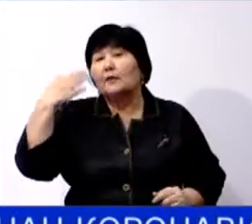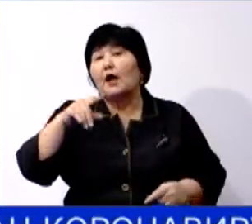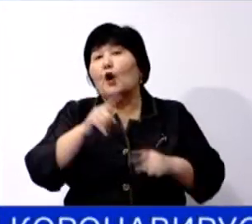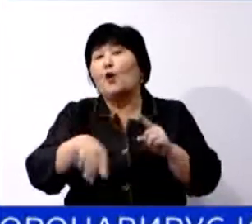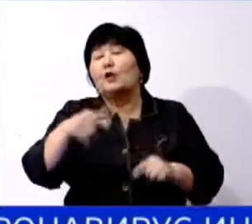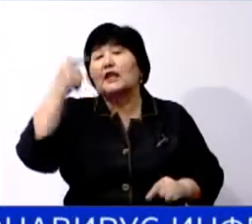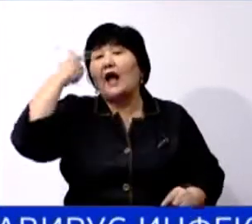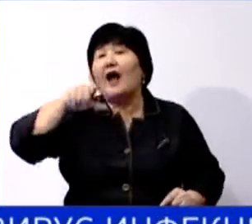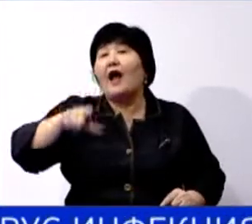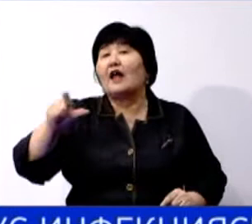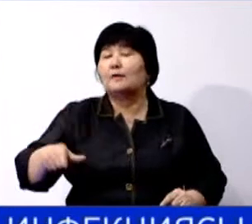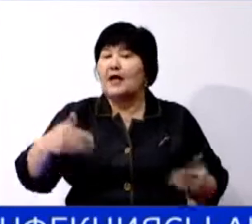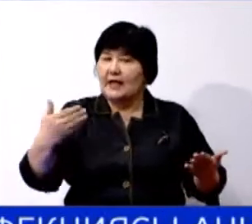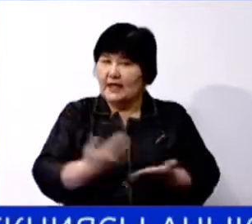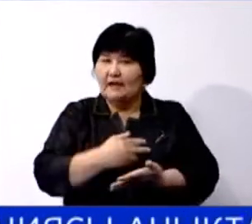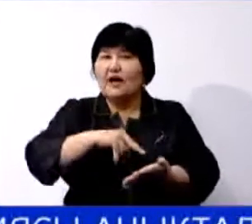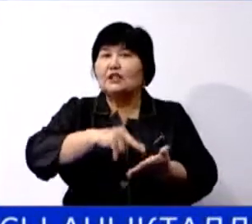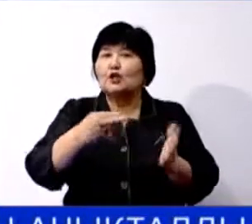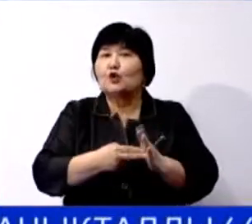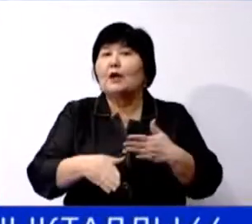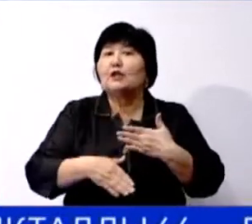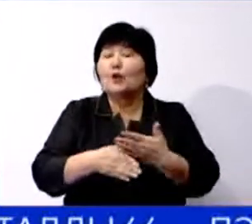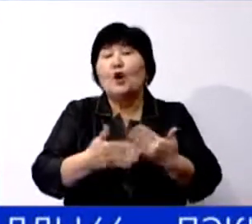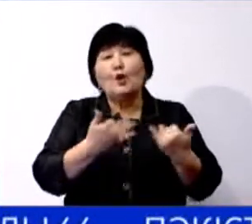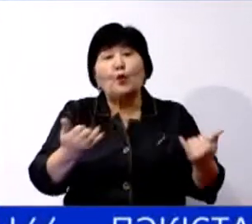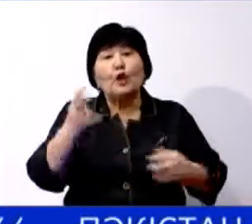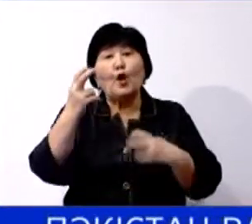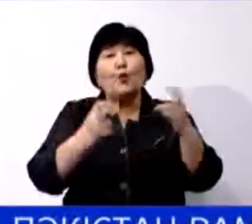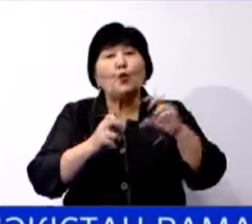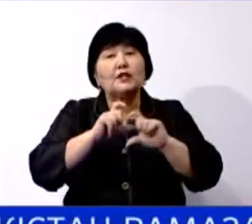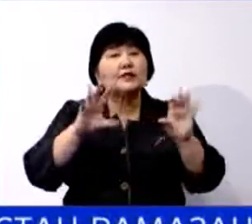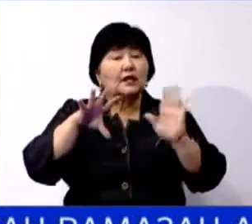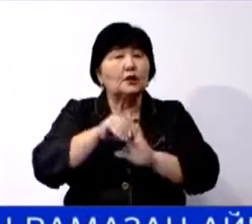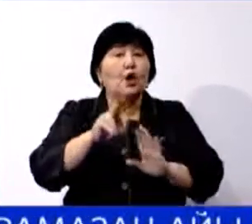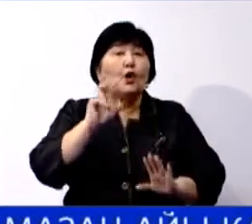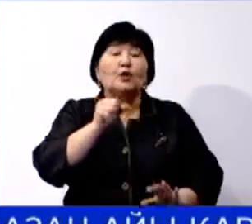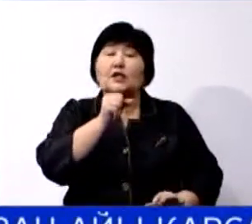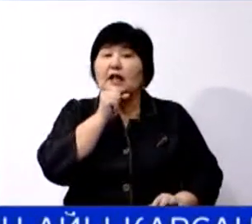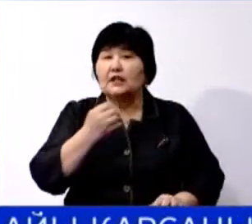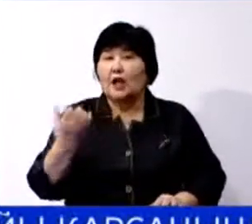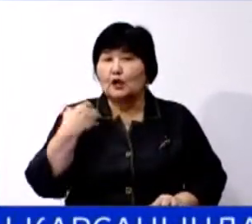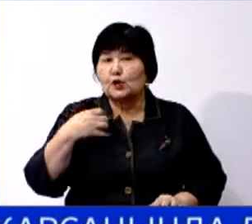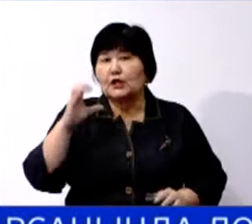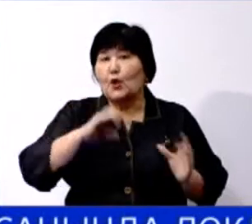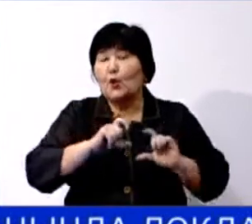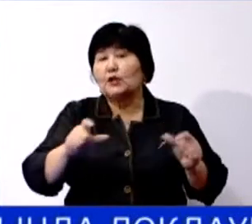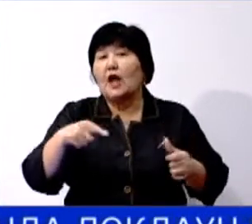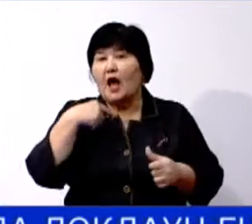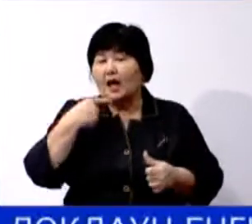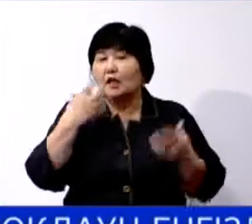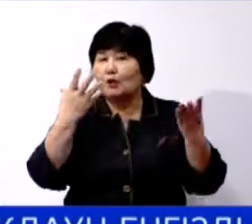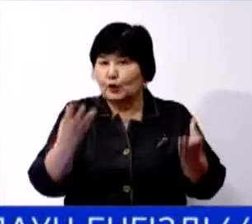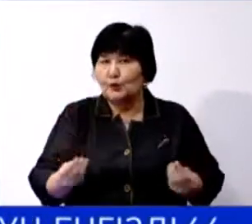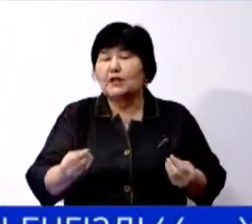отандық ғалымдардың инновациялық жобаларын қолдау, оларды өндіріске енгізу. Қорқыт атындағы Қызылорда университетінде атаулы күнге